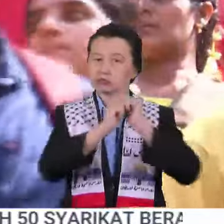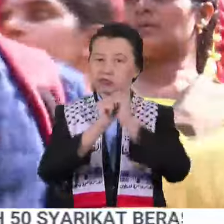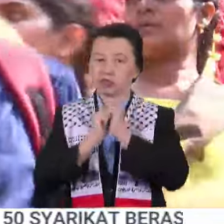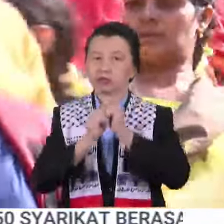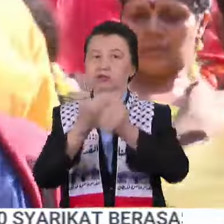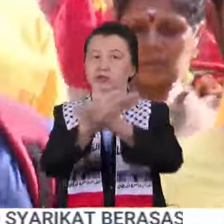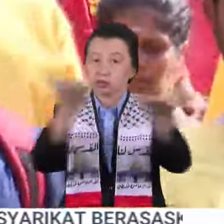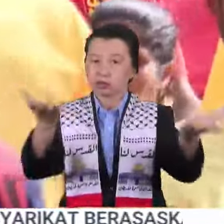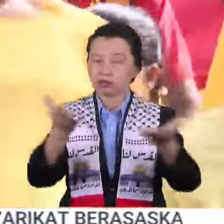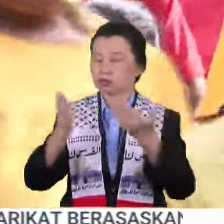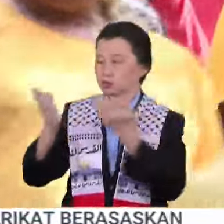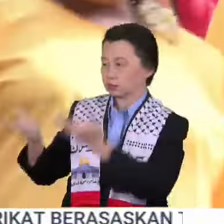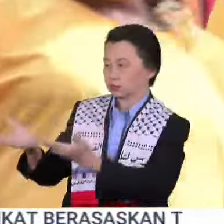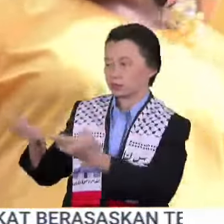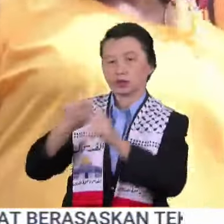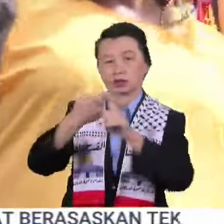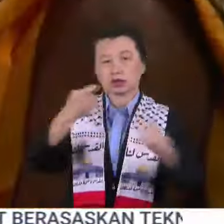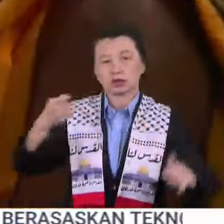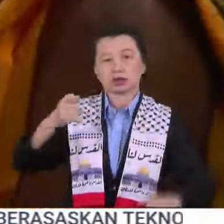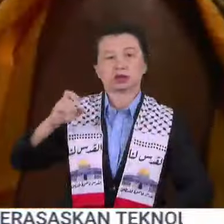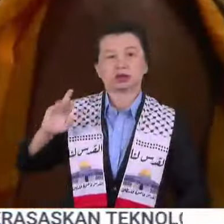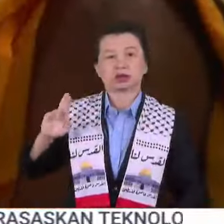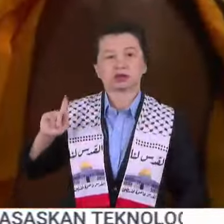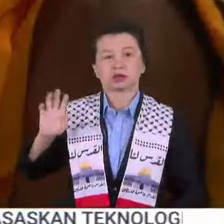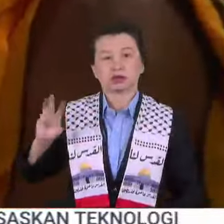semua. Muhammad Raswin Setia, RTM.